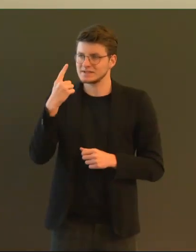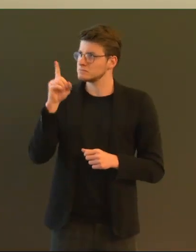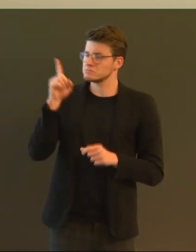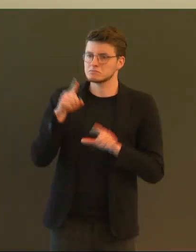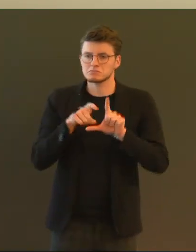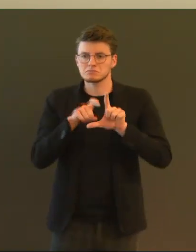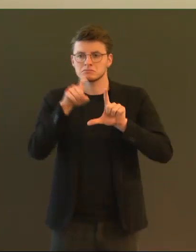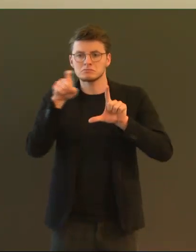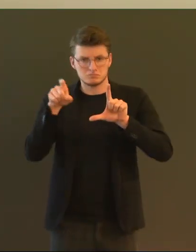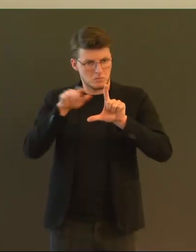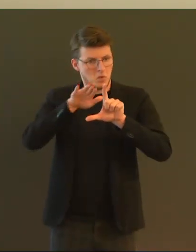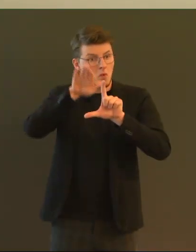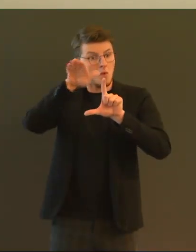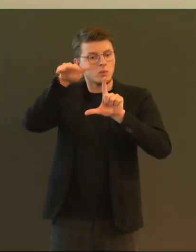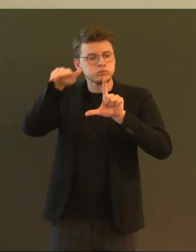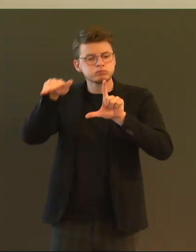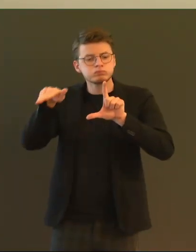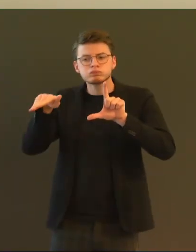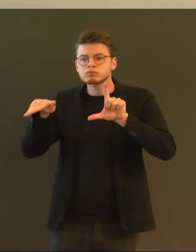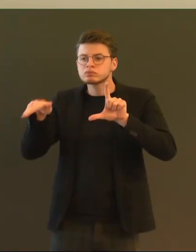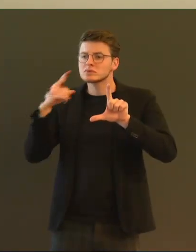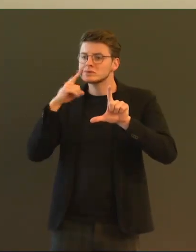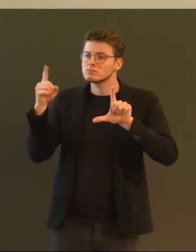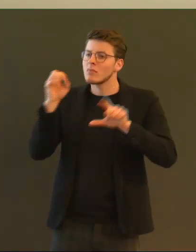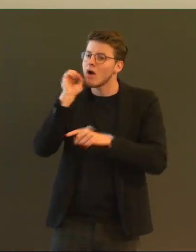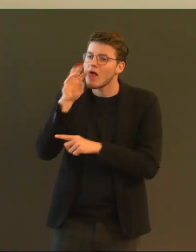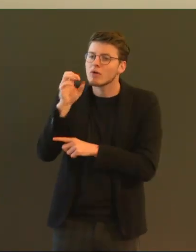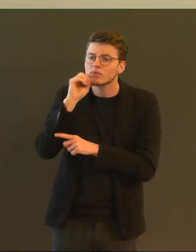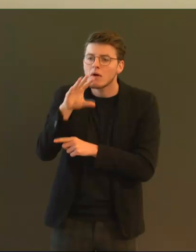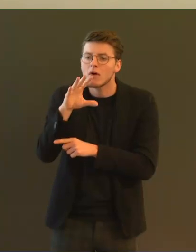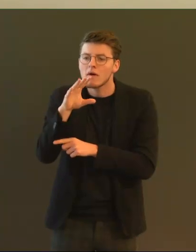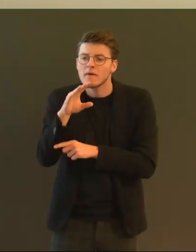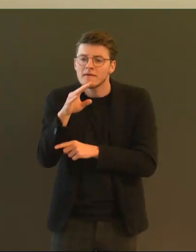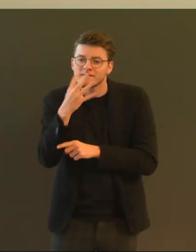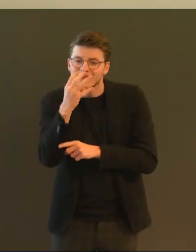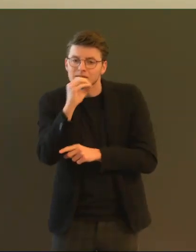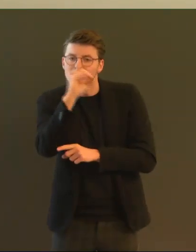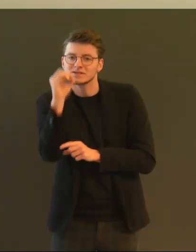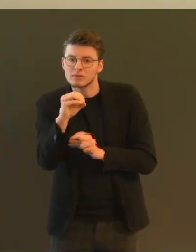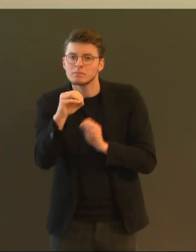ook dalend, neemt af met ongeveer 4% per dag.